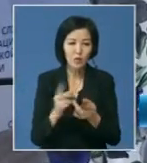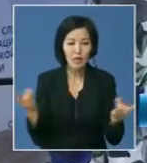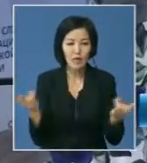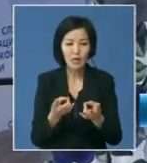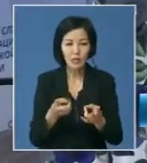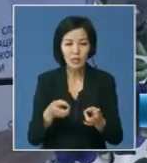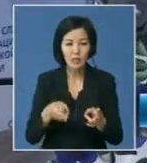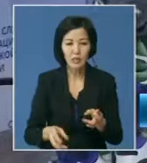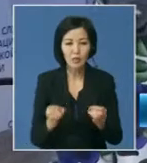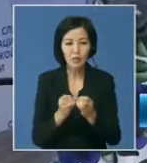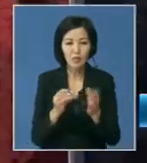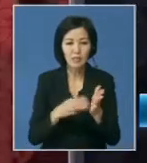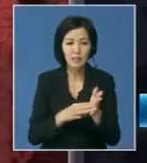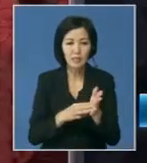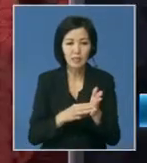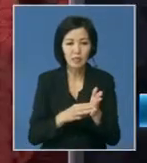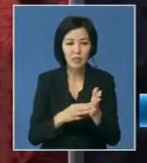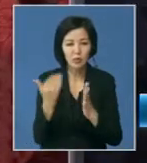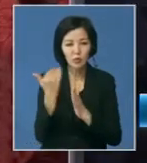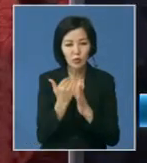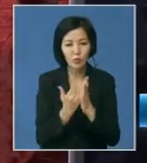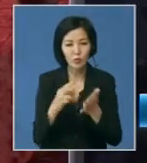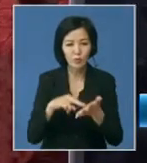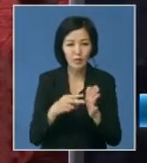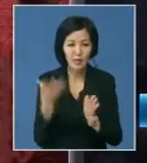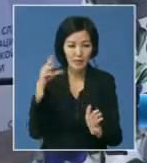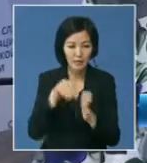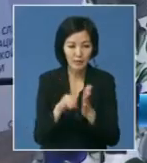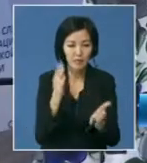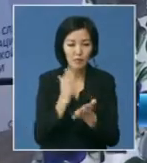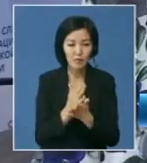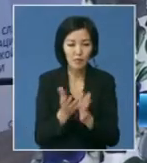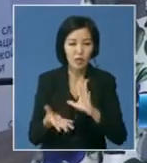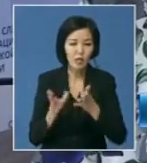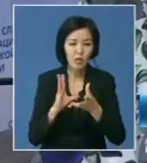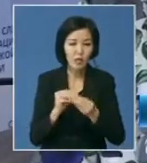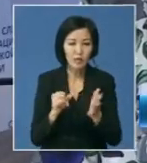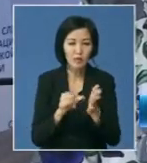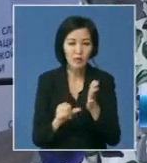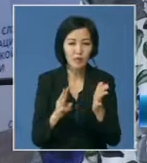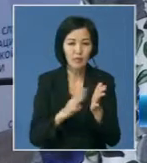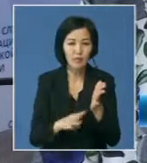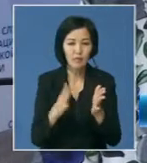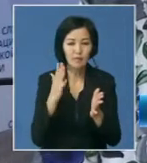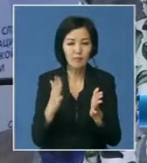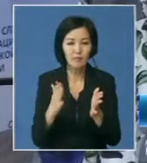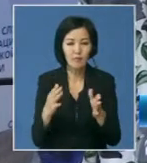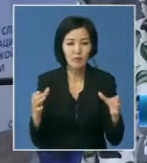18 жылдың қаржы жоспарына біз енгізіп отырмыз. Жалпы бізде қазір архивте 685 қорды